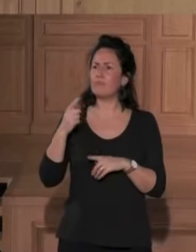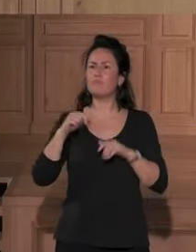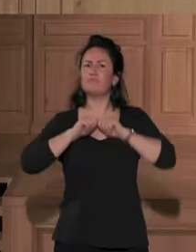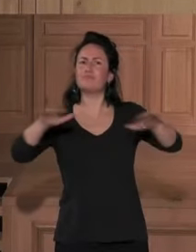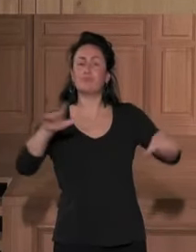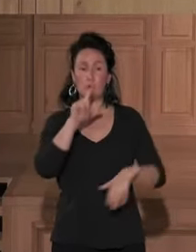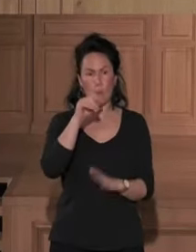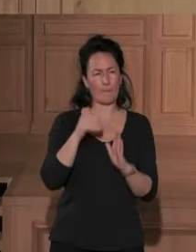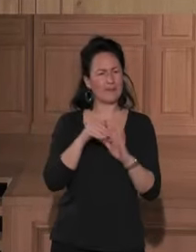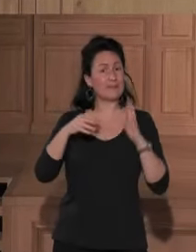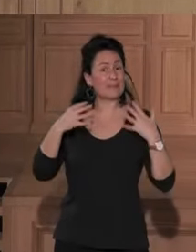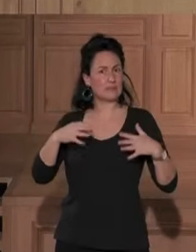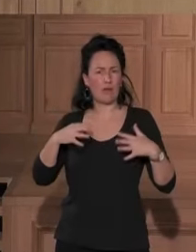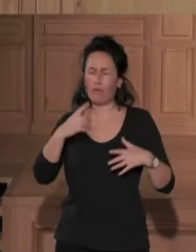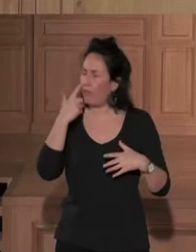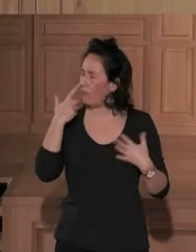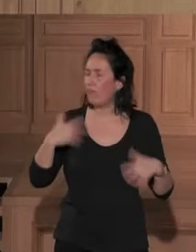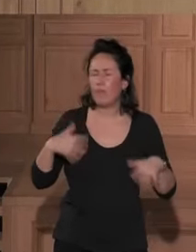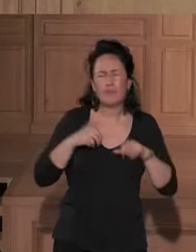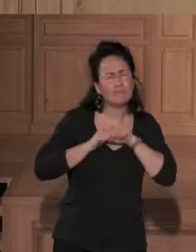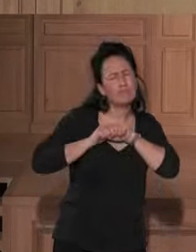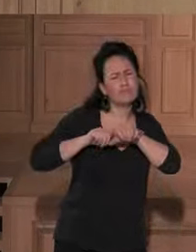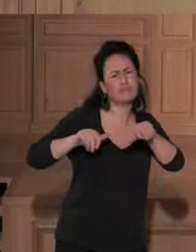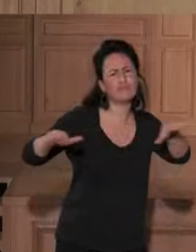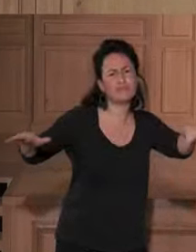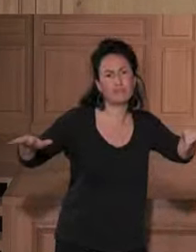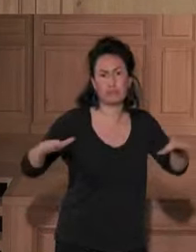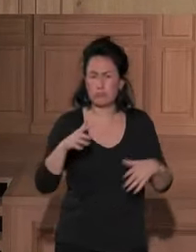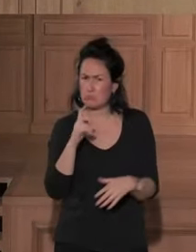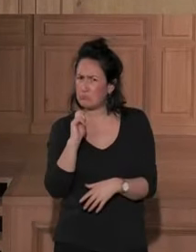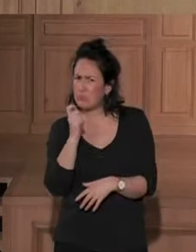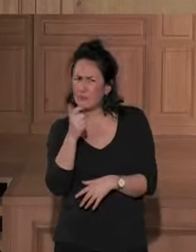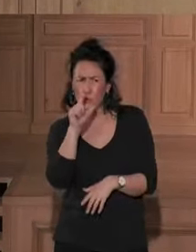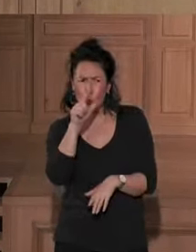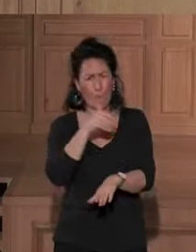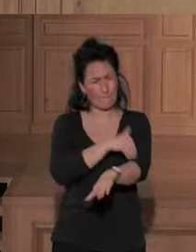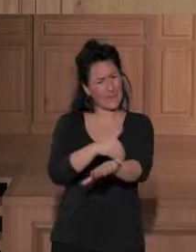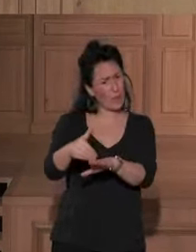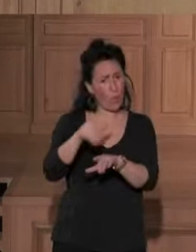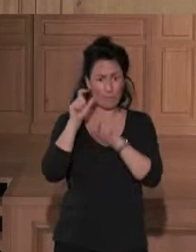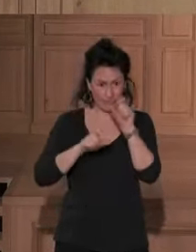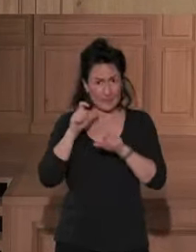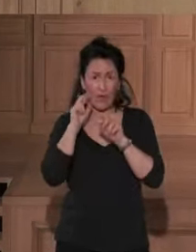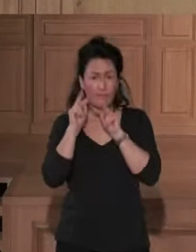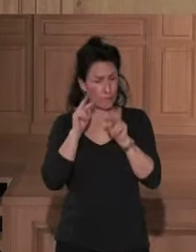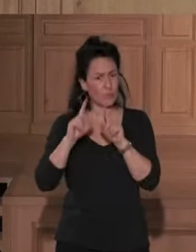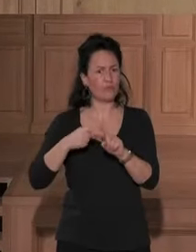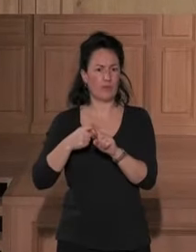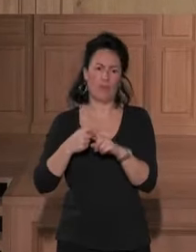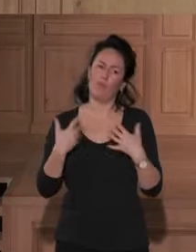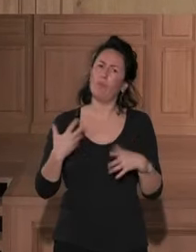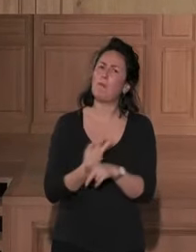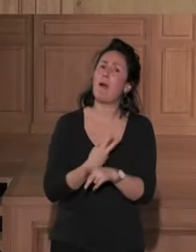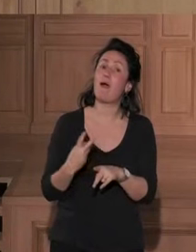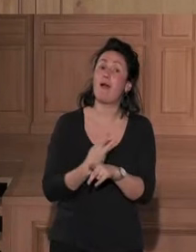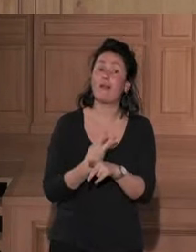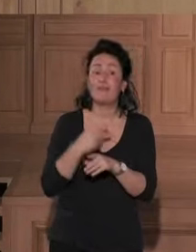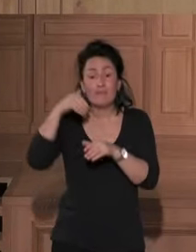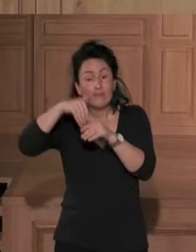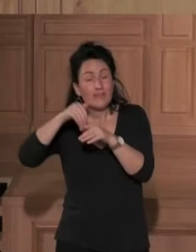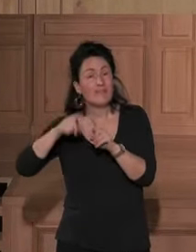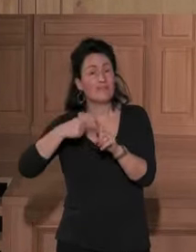beaucoup de succès. Et je crois que c'était près de 2 millions de spectateurs. Et donc, c'est beaucoup. C'est beaucoup. Et derrière ce